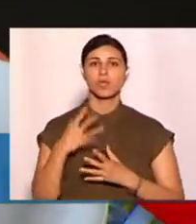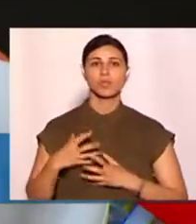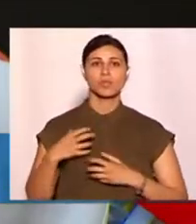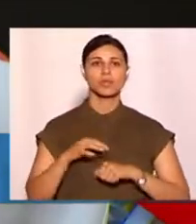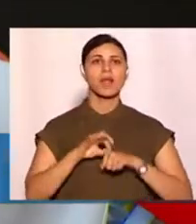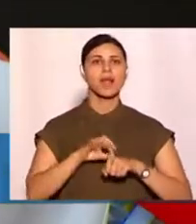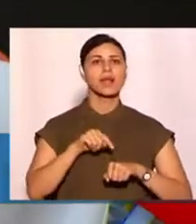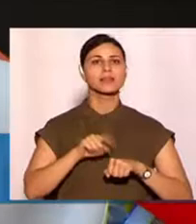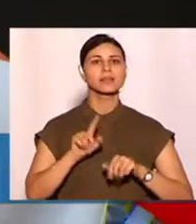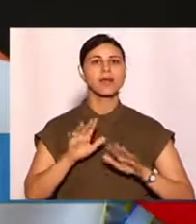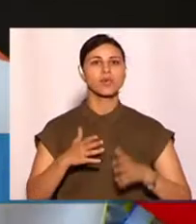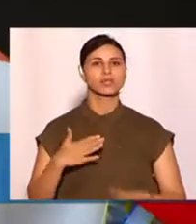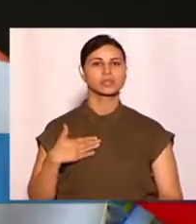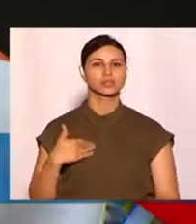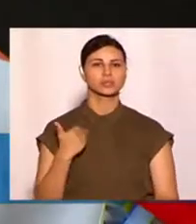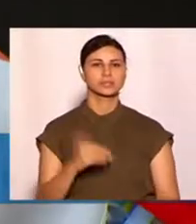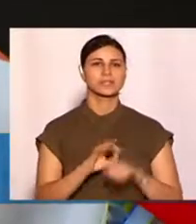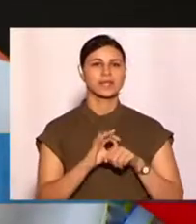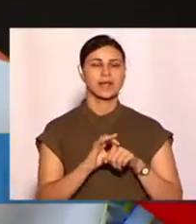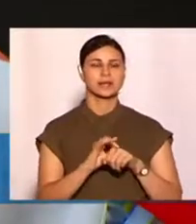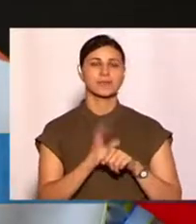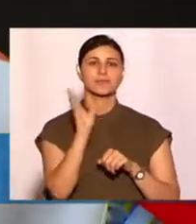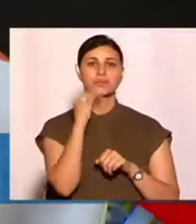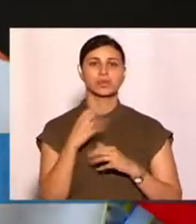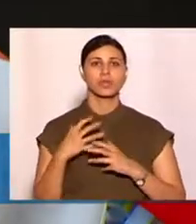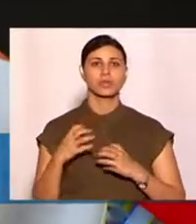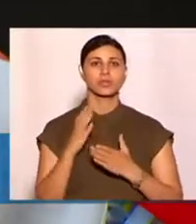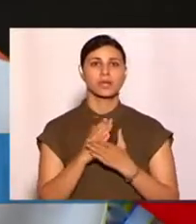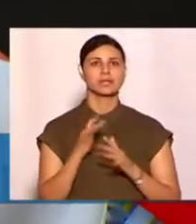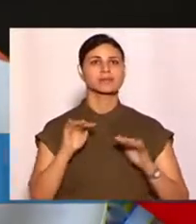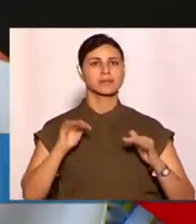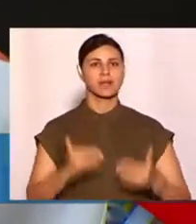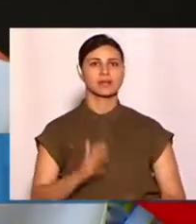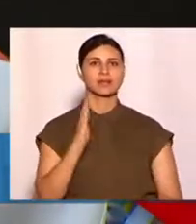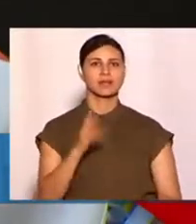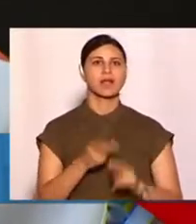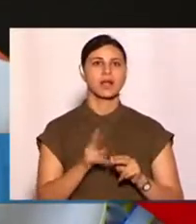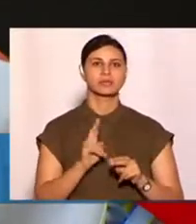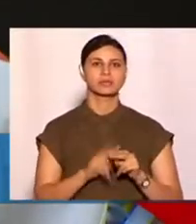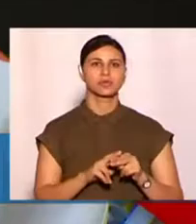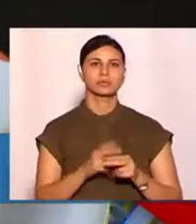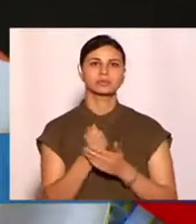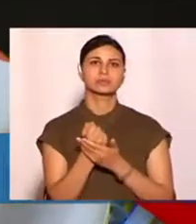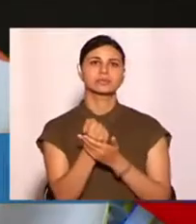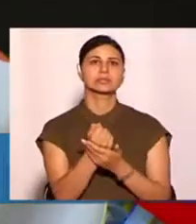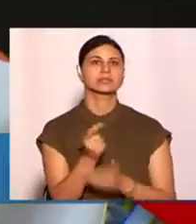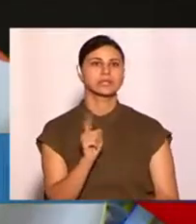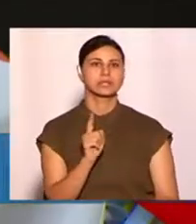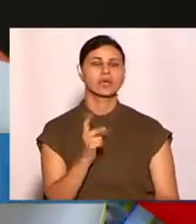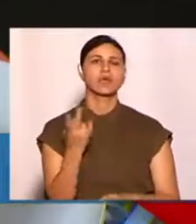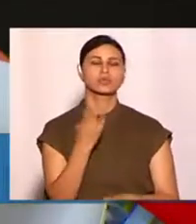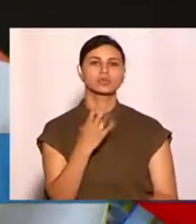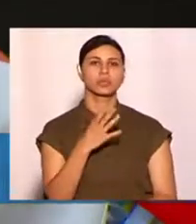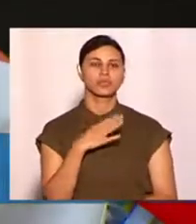კანთან მიმართებით? პირველ რიგში სხივური თერაპიის დროს თქვენი გრძნობს დაღლას და ამიტომ თავს ნუ მიაწვევით, საქმე დაყავით